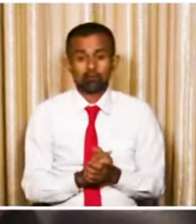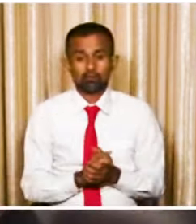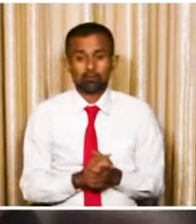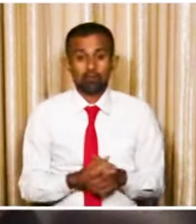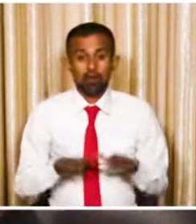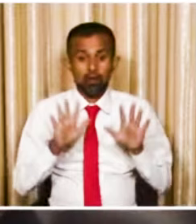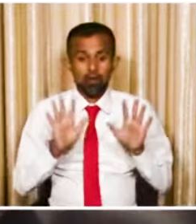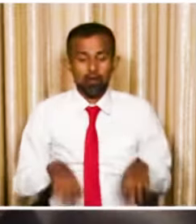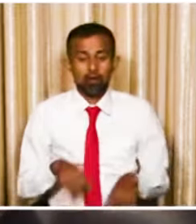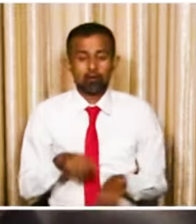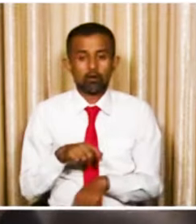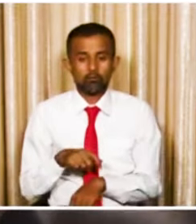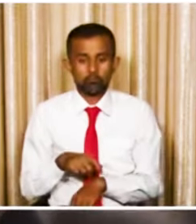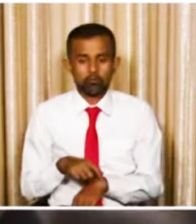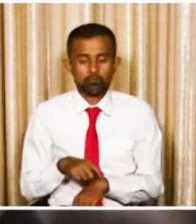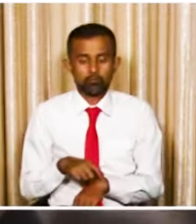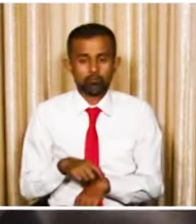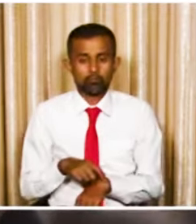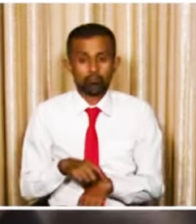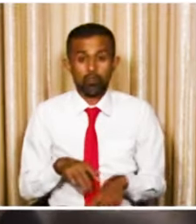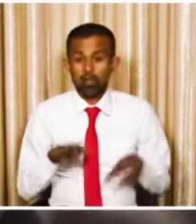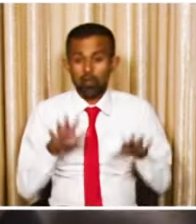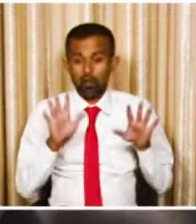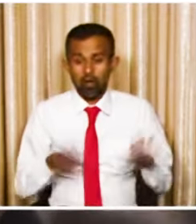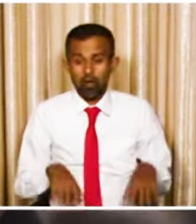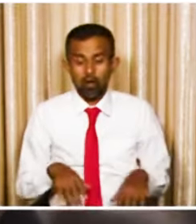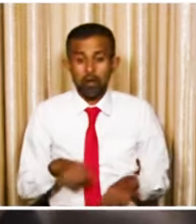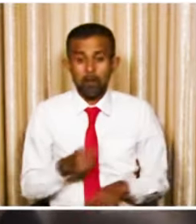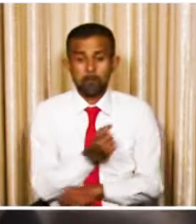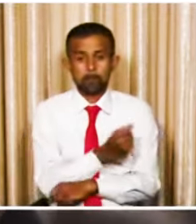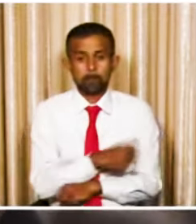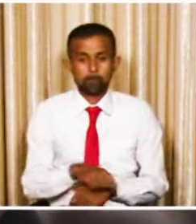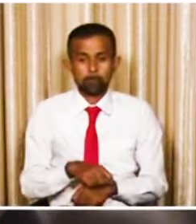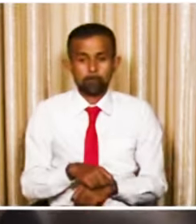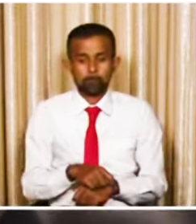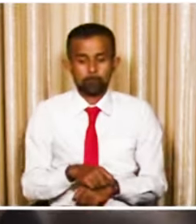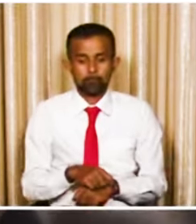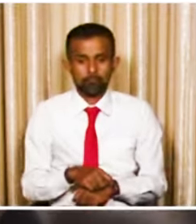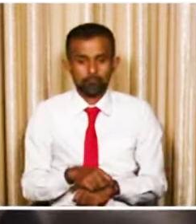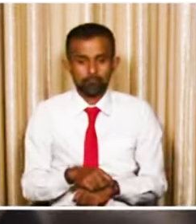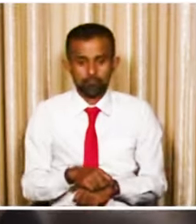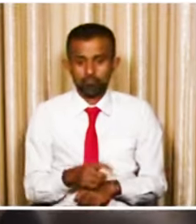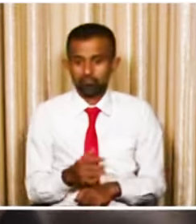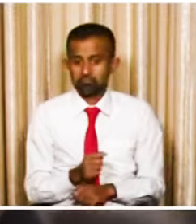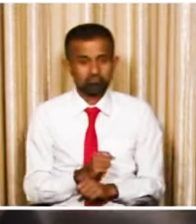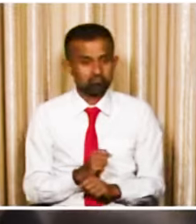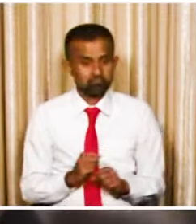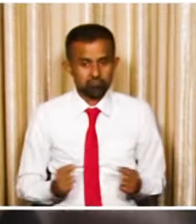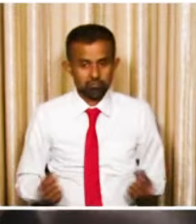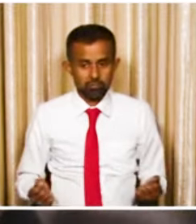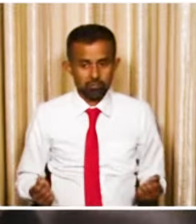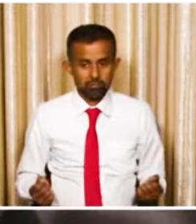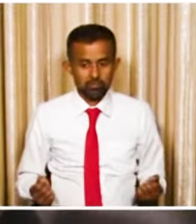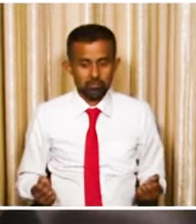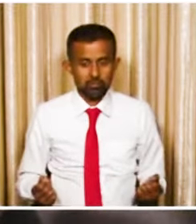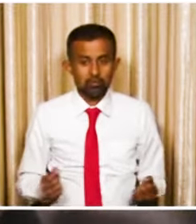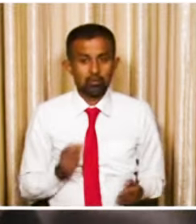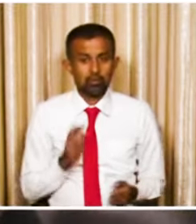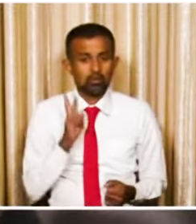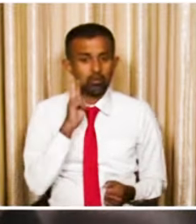அந்த இறுதி கடைசிப் பணியை எடுக்காமல் விடுவதும் ரணில் விக்ரமசிங்க உடைய சுபாவம்